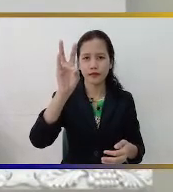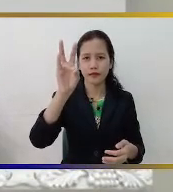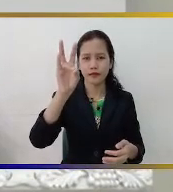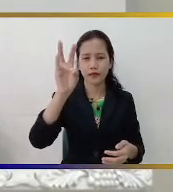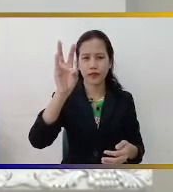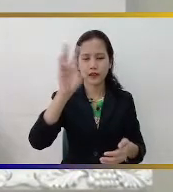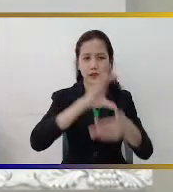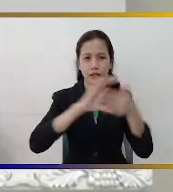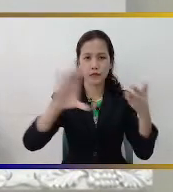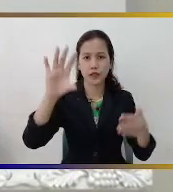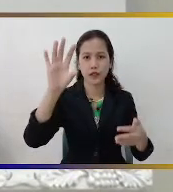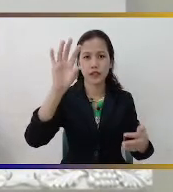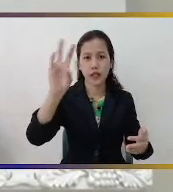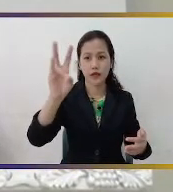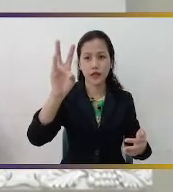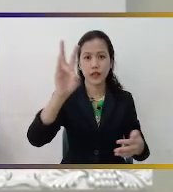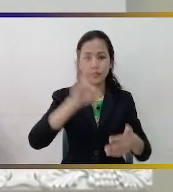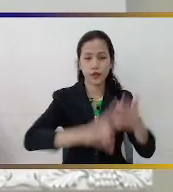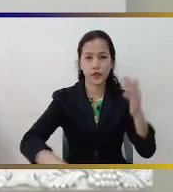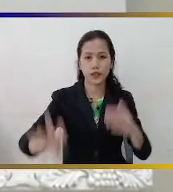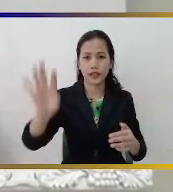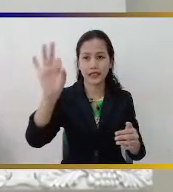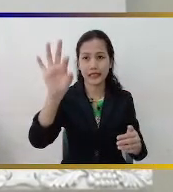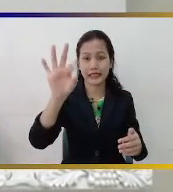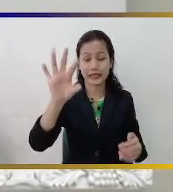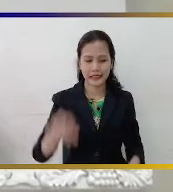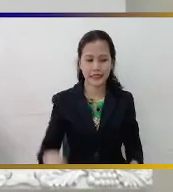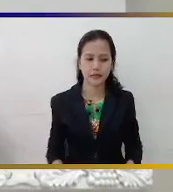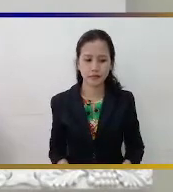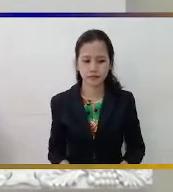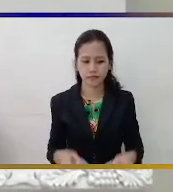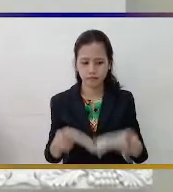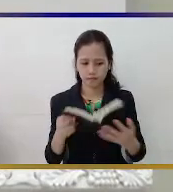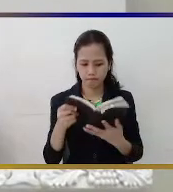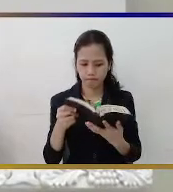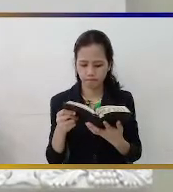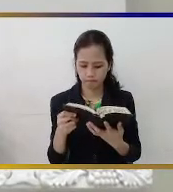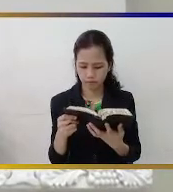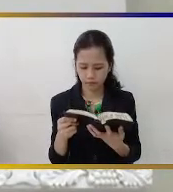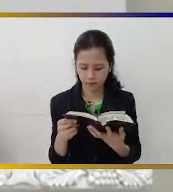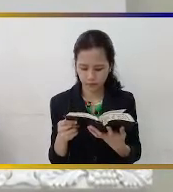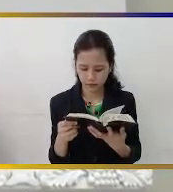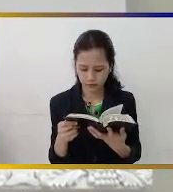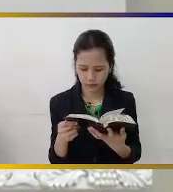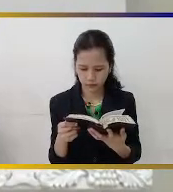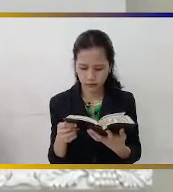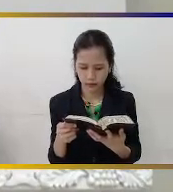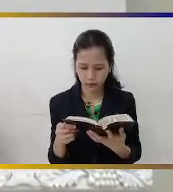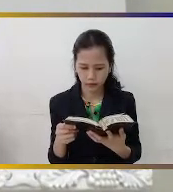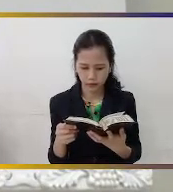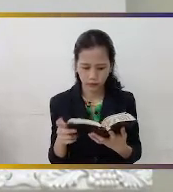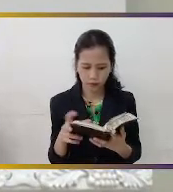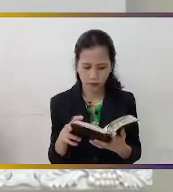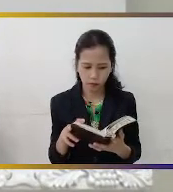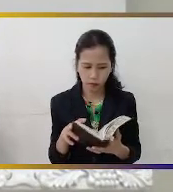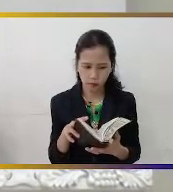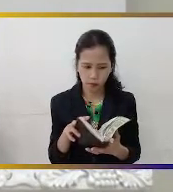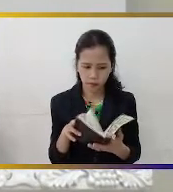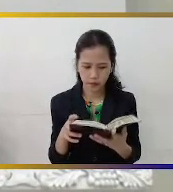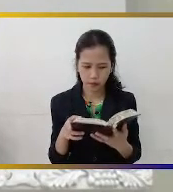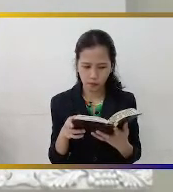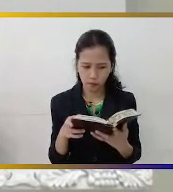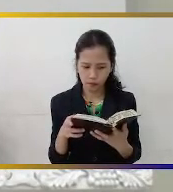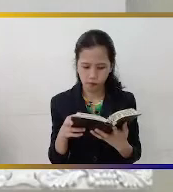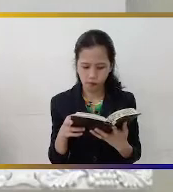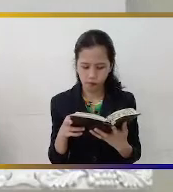have compassion upon us. He will subdue our iniquities, and thou will cast